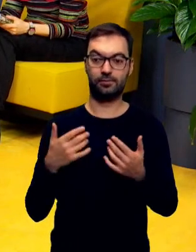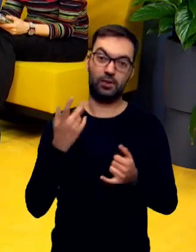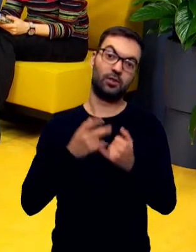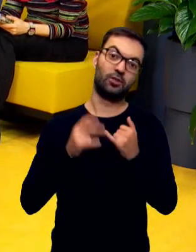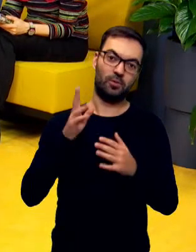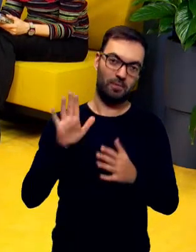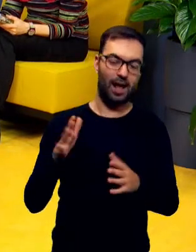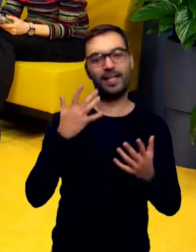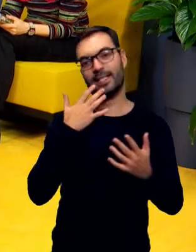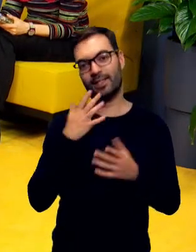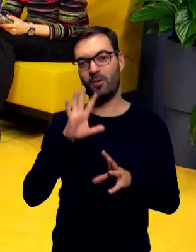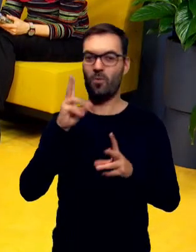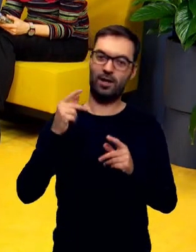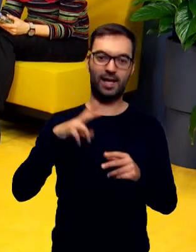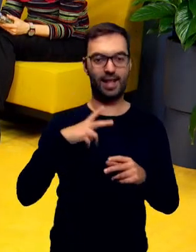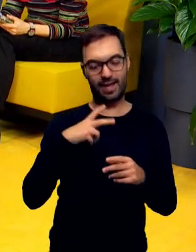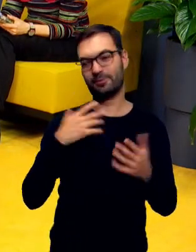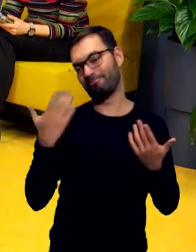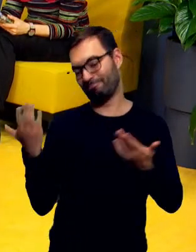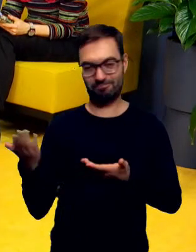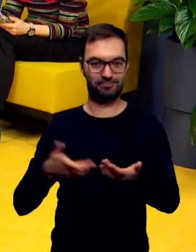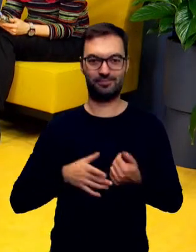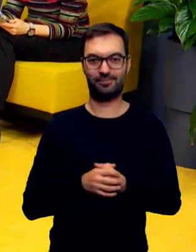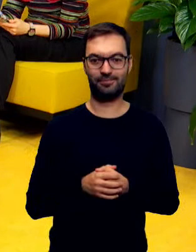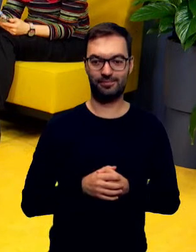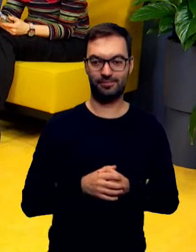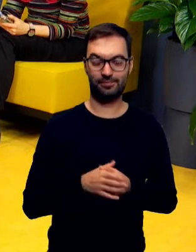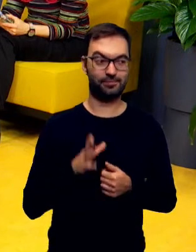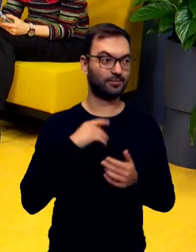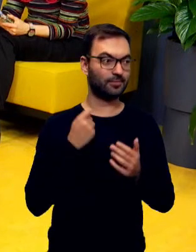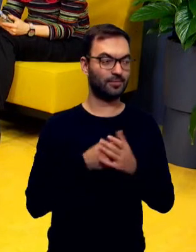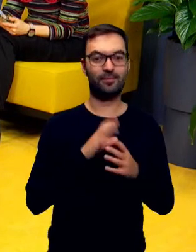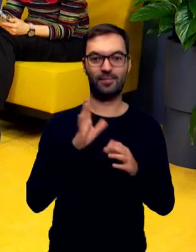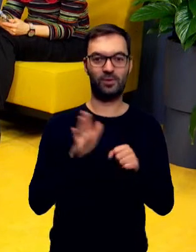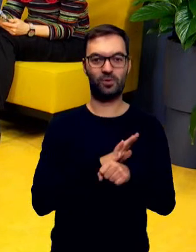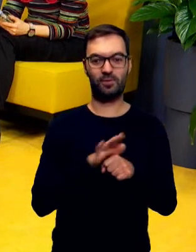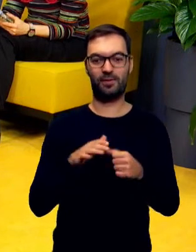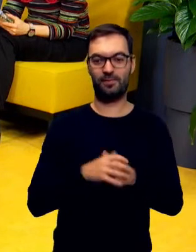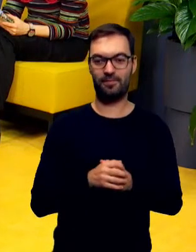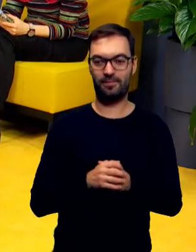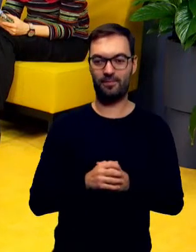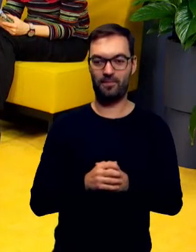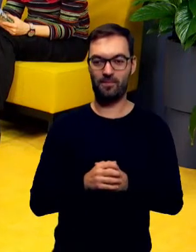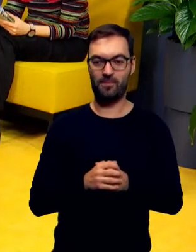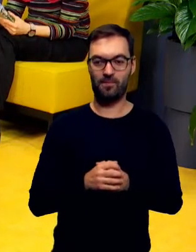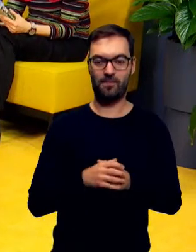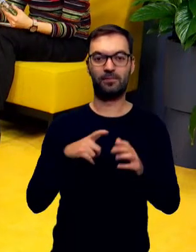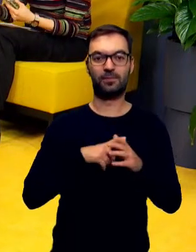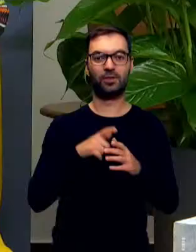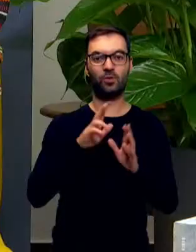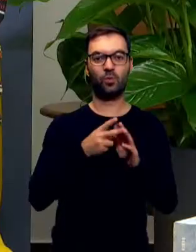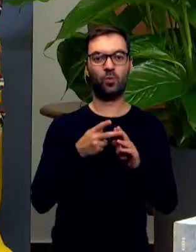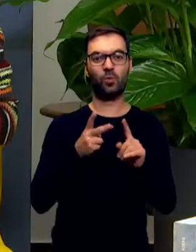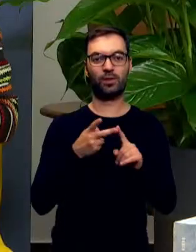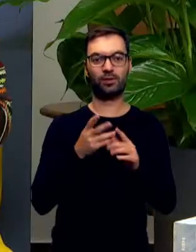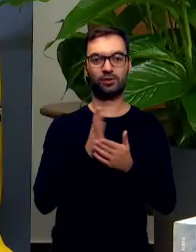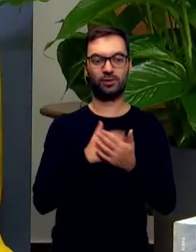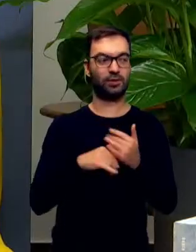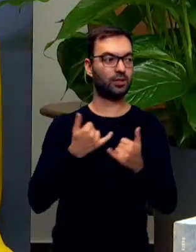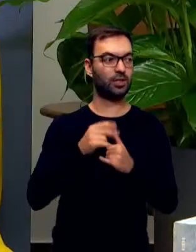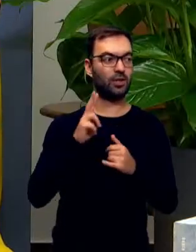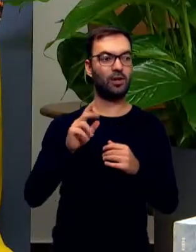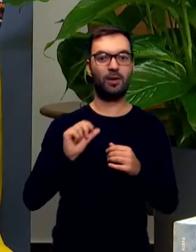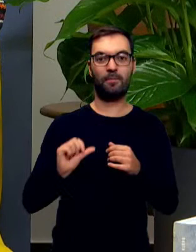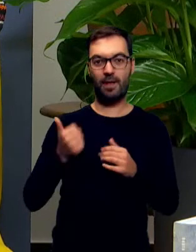kto ma, ale chciałby, żeby wyglądał w dwupaku, zawsze. To można sobie pięknie uzupełnić, tak, rzeczywiście. Dokładnie. A ten tom drugi, gdyby ktoś z Państwa